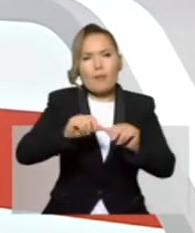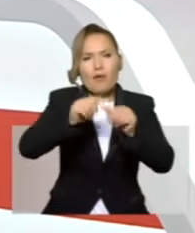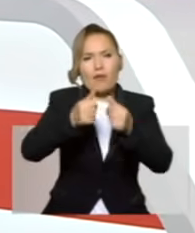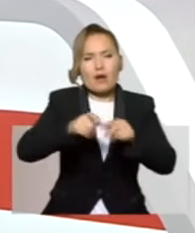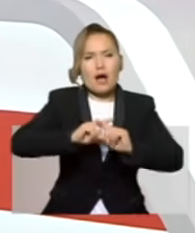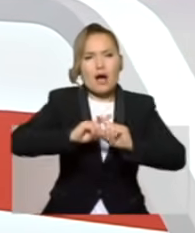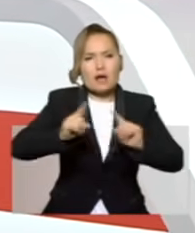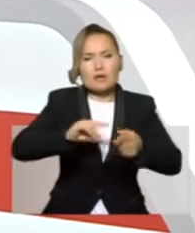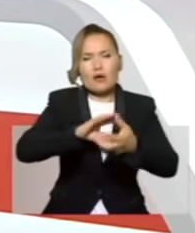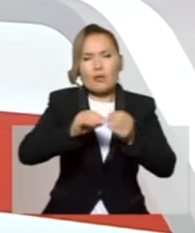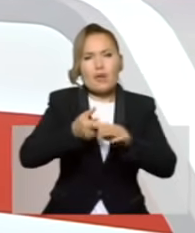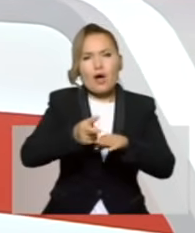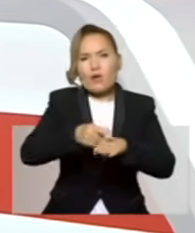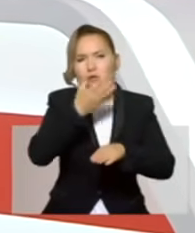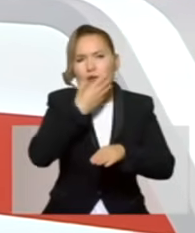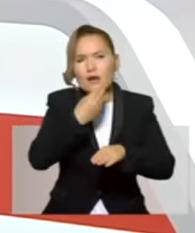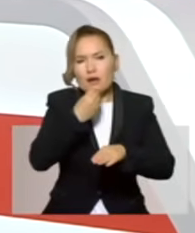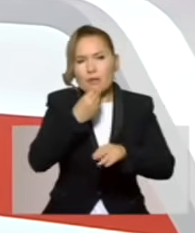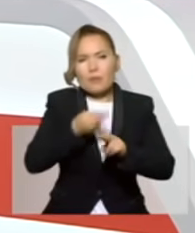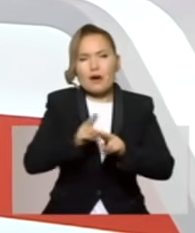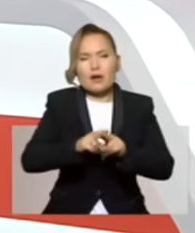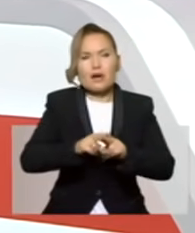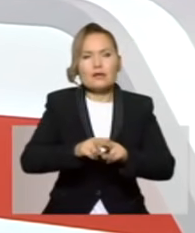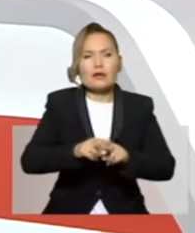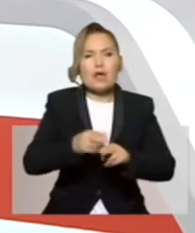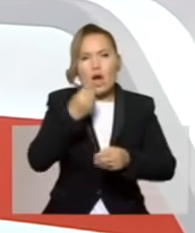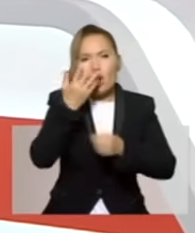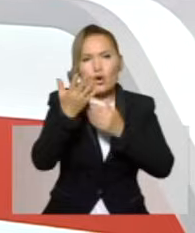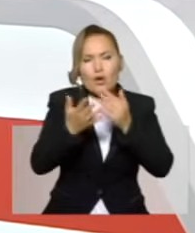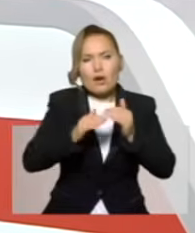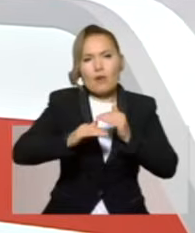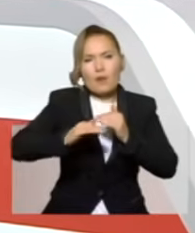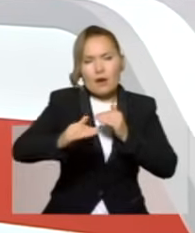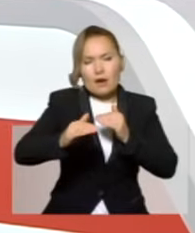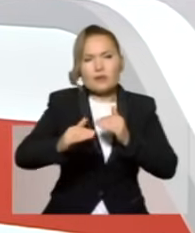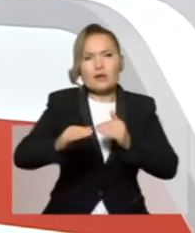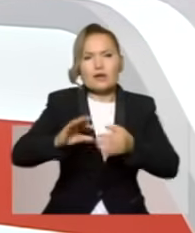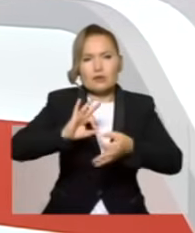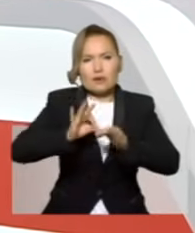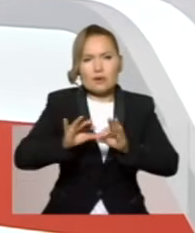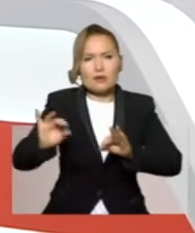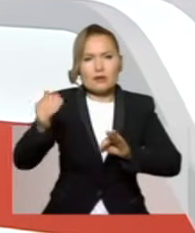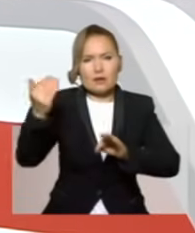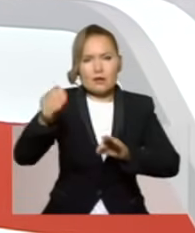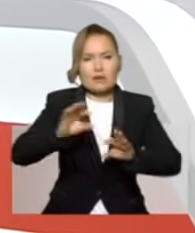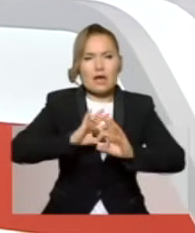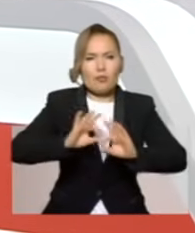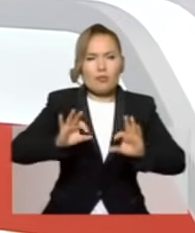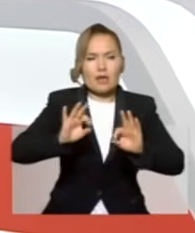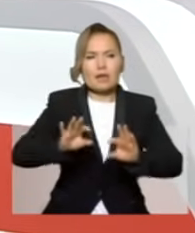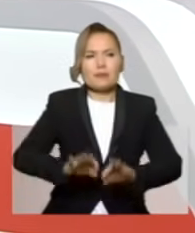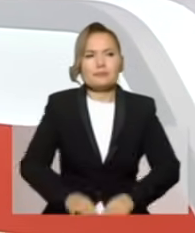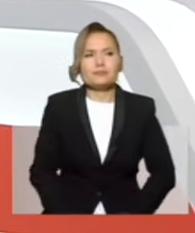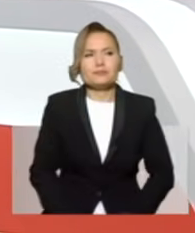ерекше. Көздің жауын алатын жауһарды көппен бірге әріптесім Нұрсұлу Қасым да тамашалаған болатын.